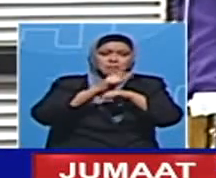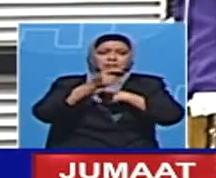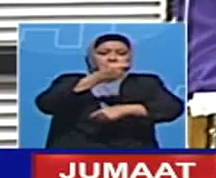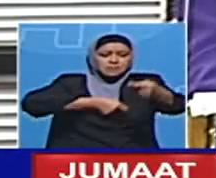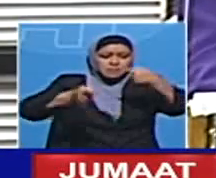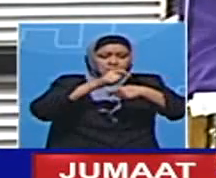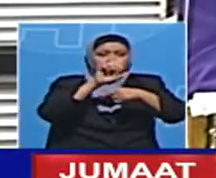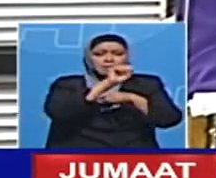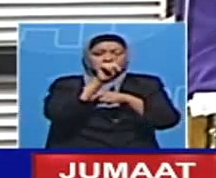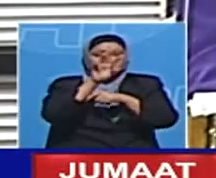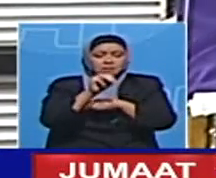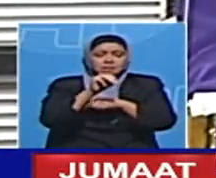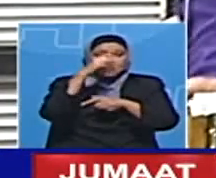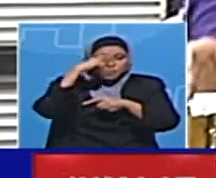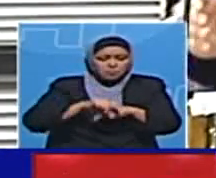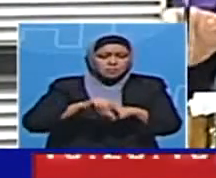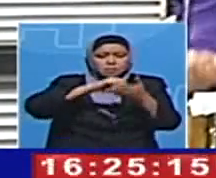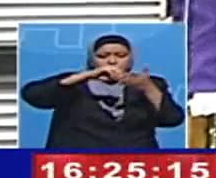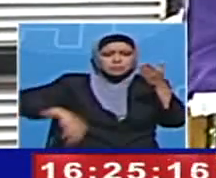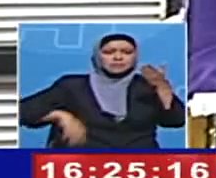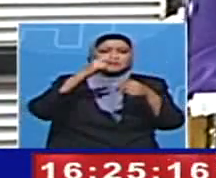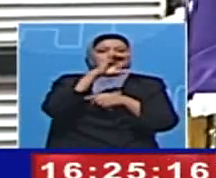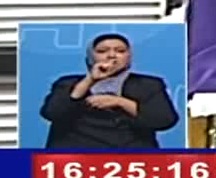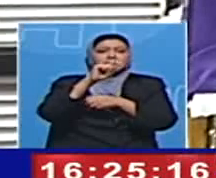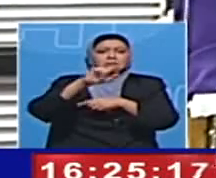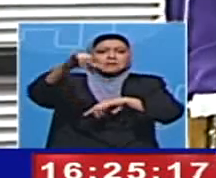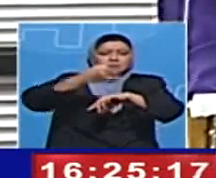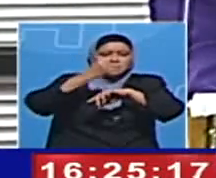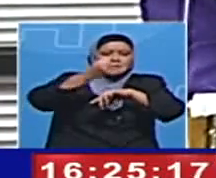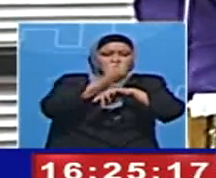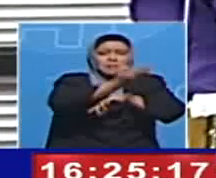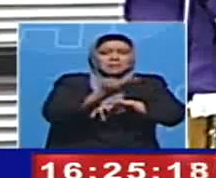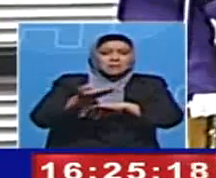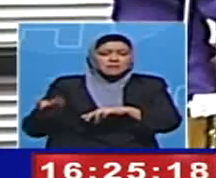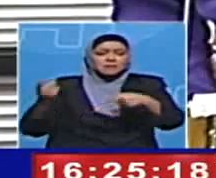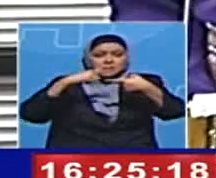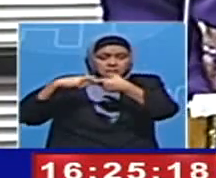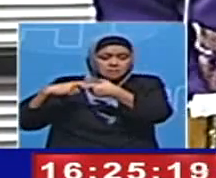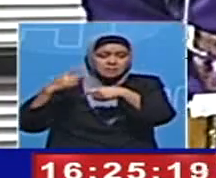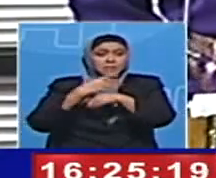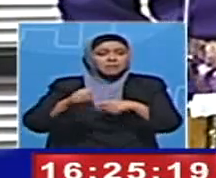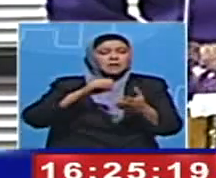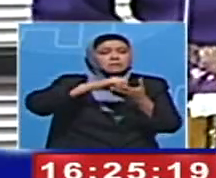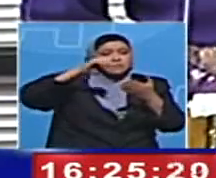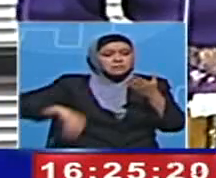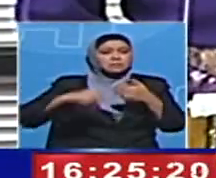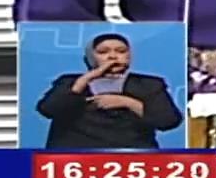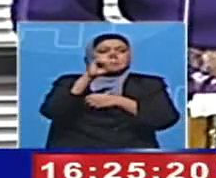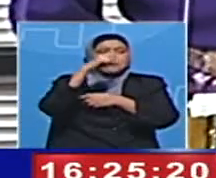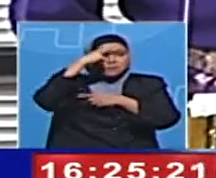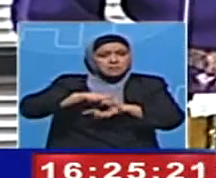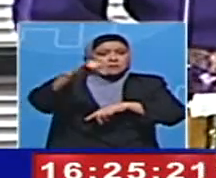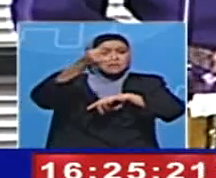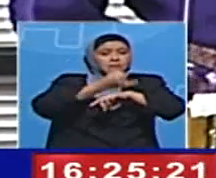GST ke atas pengimportan barang-barang kelima pelepasan GST juga diberikan ke atas pengortan semula